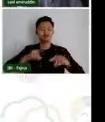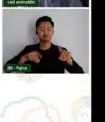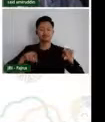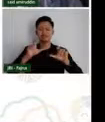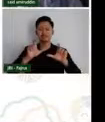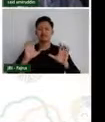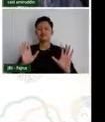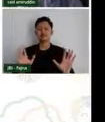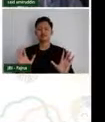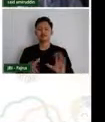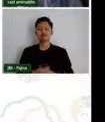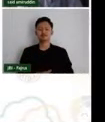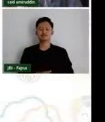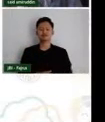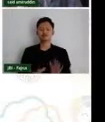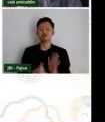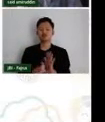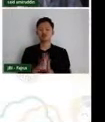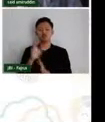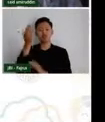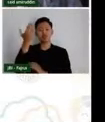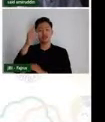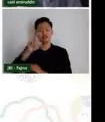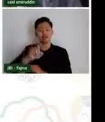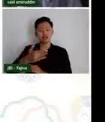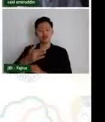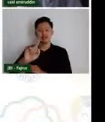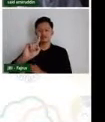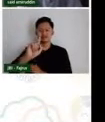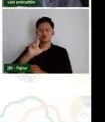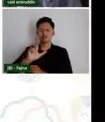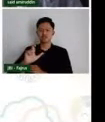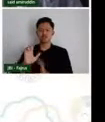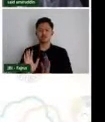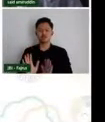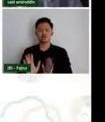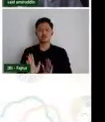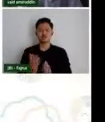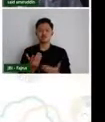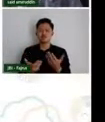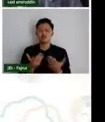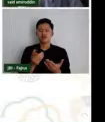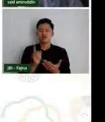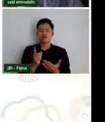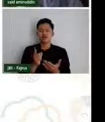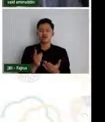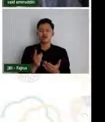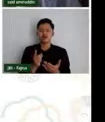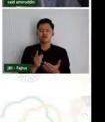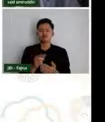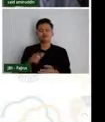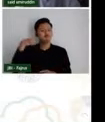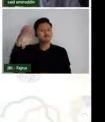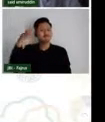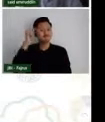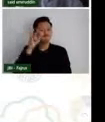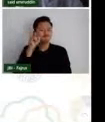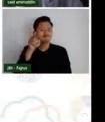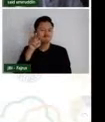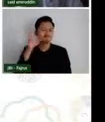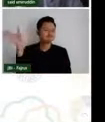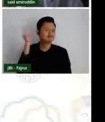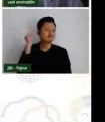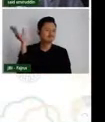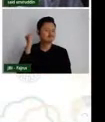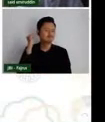ya, tidak menggunakan hanya satu cara. Mungkin ada menonton video, mendengarkan audio, membaca